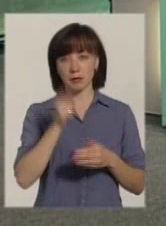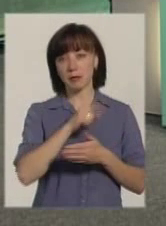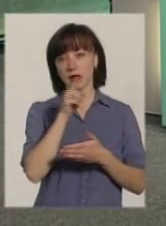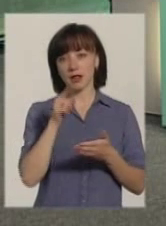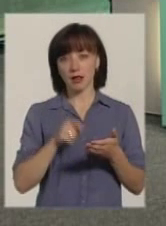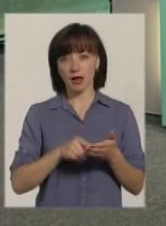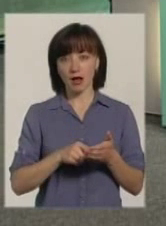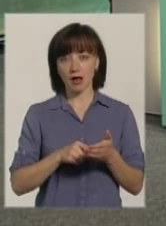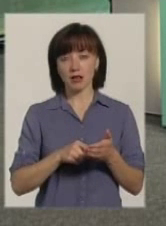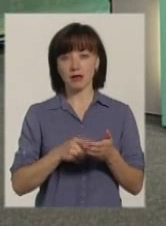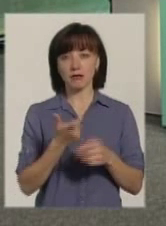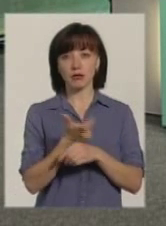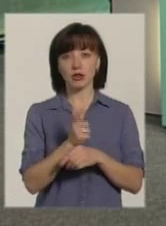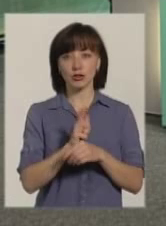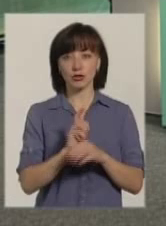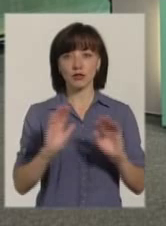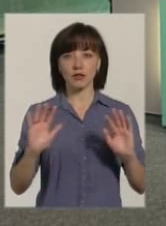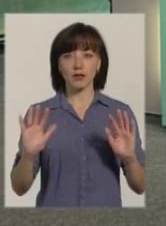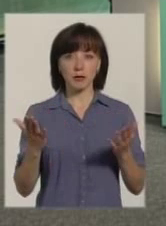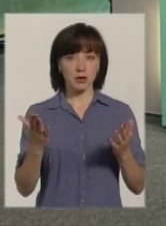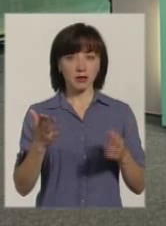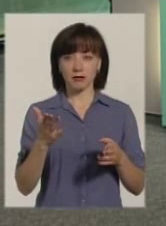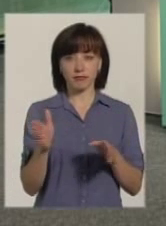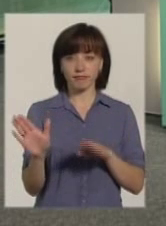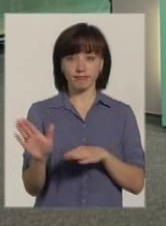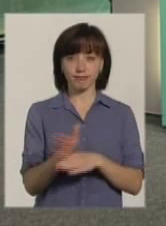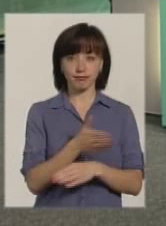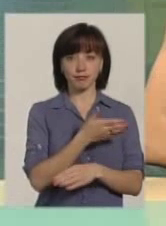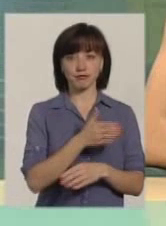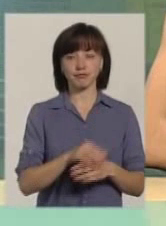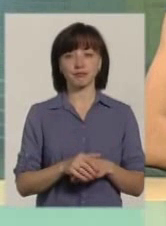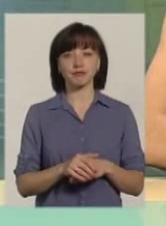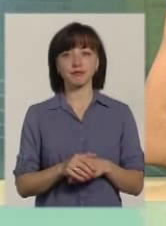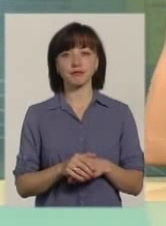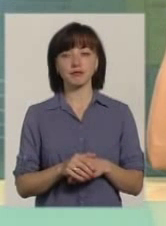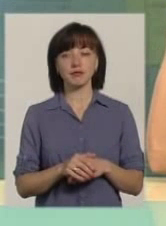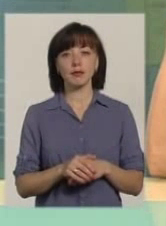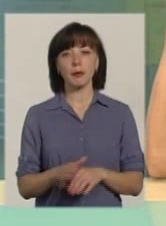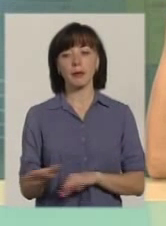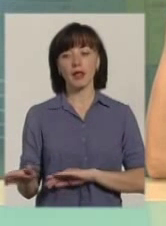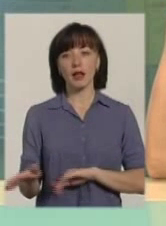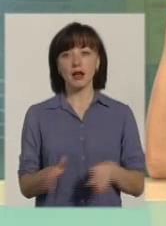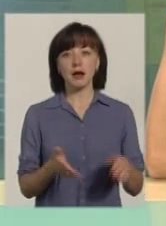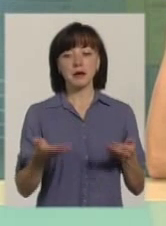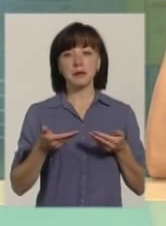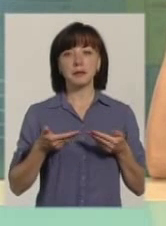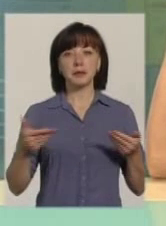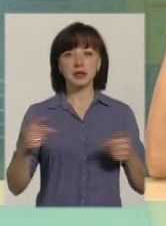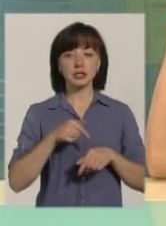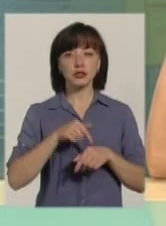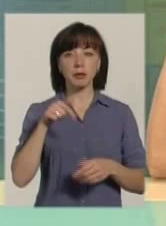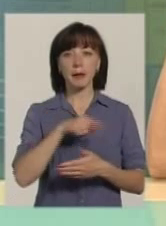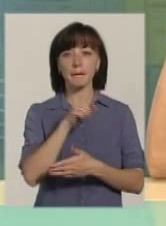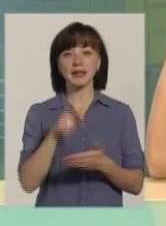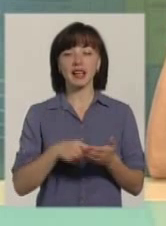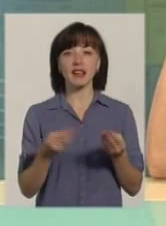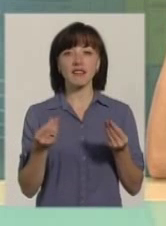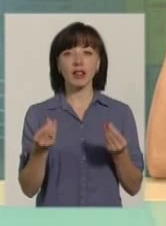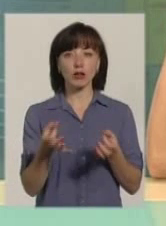ці в більшості знімаються. От ми вже зачепили питання фінансової незалежності. Перші